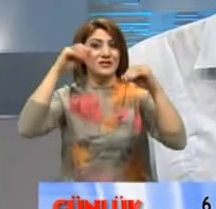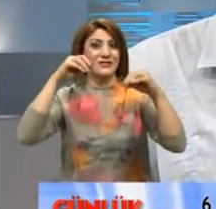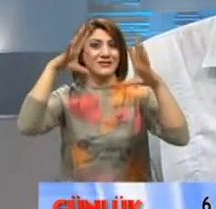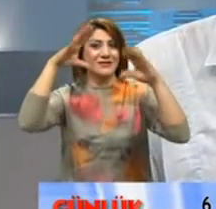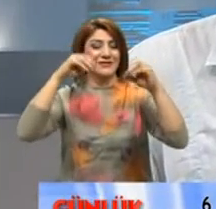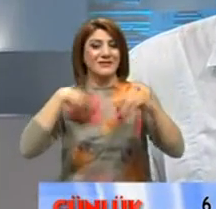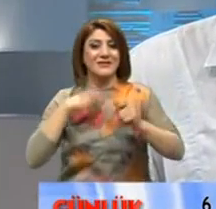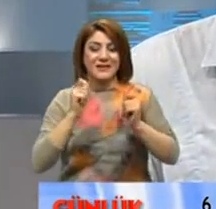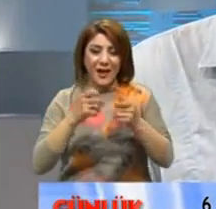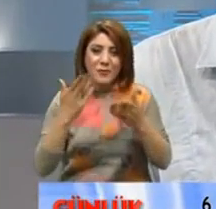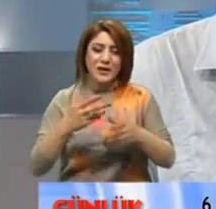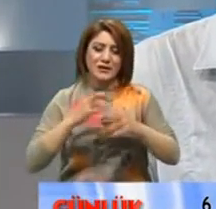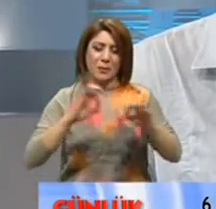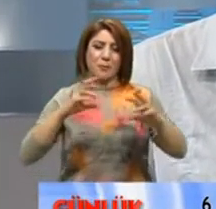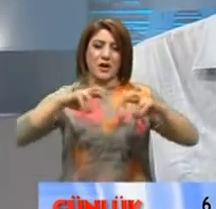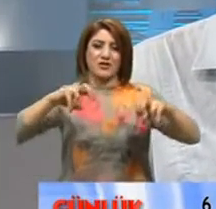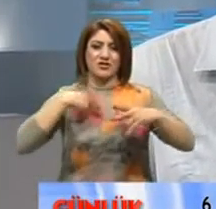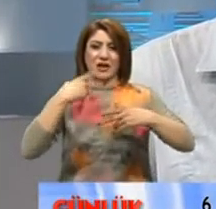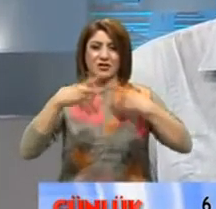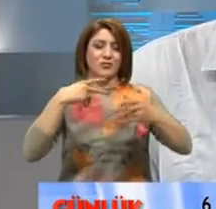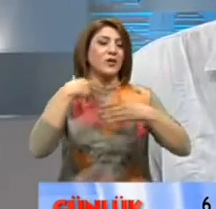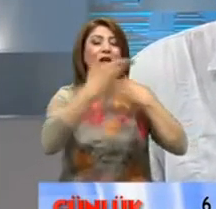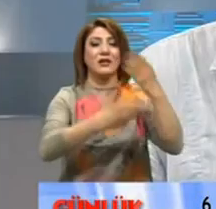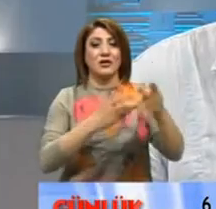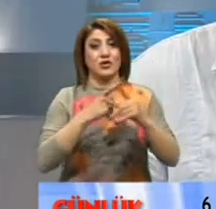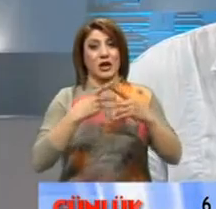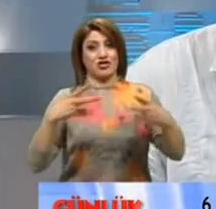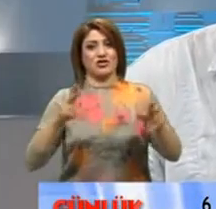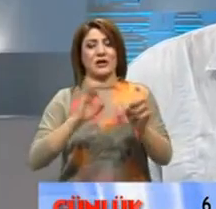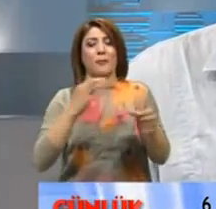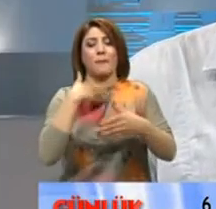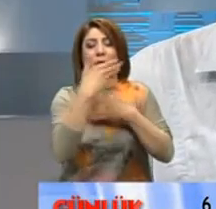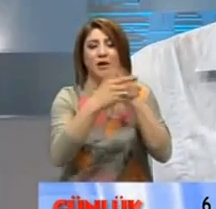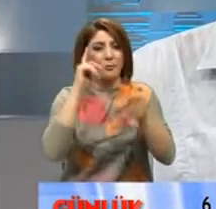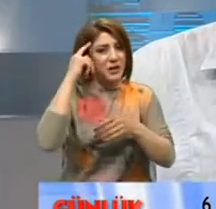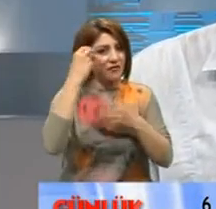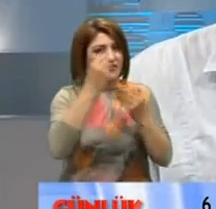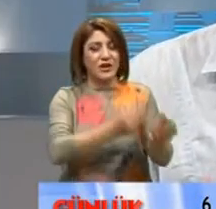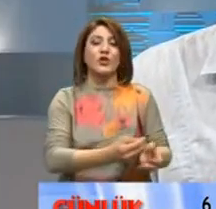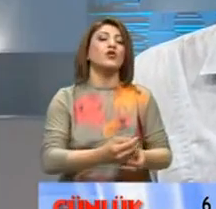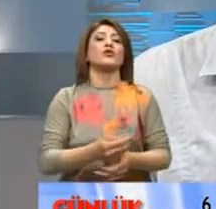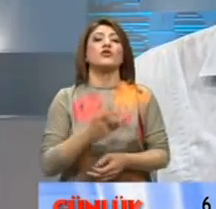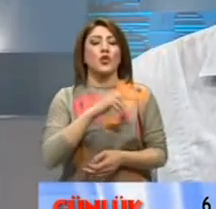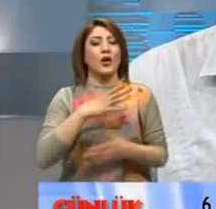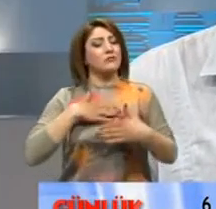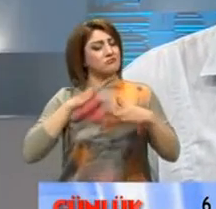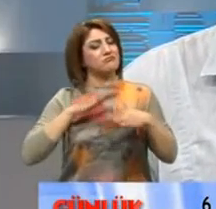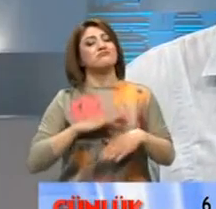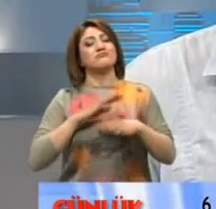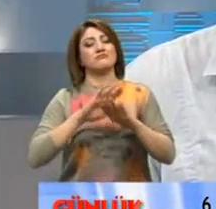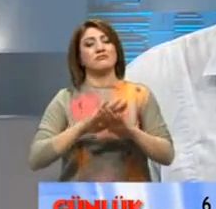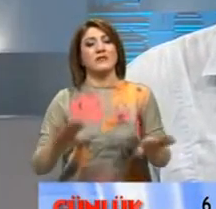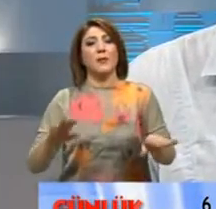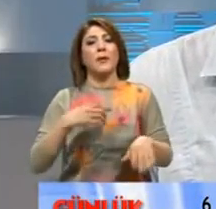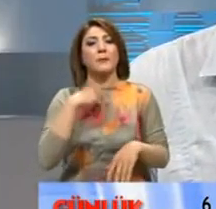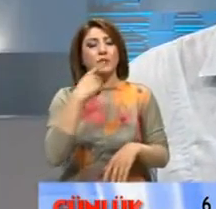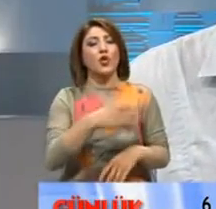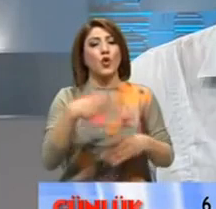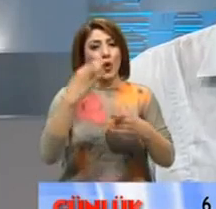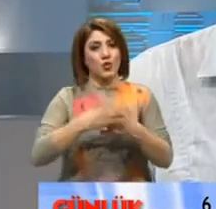söndürdüğümüzü, çalışmayı detaylarda anlatıyoruz. Daha da ilgilenirse daha detaylı bir şekilde bilgi veriyoruz. Zaten hani ikna olurlarsa hani bizim